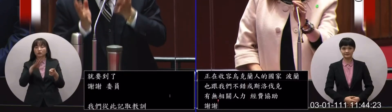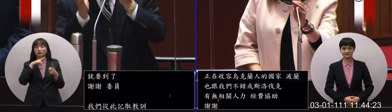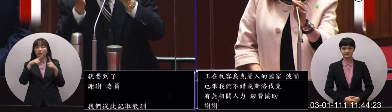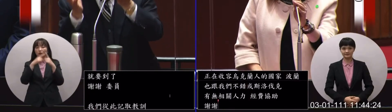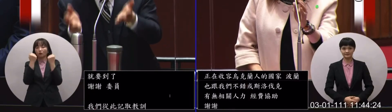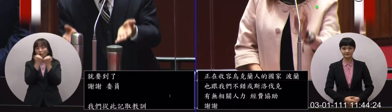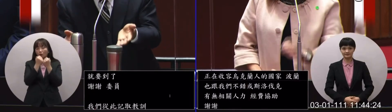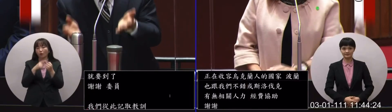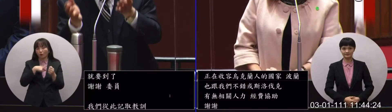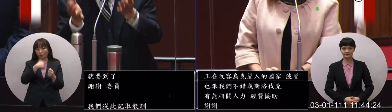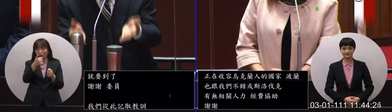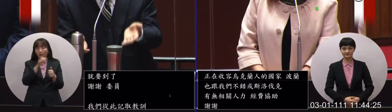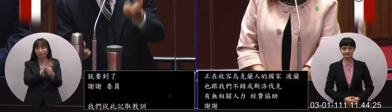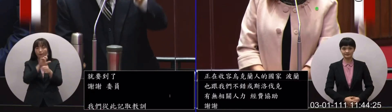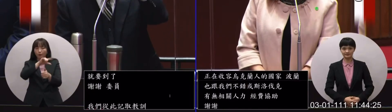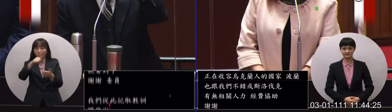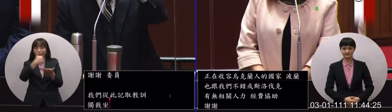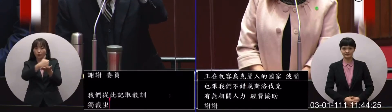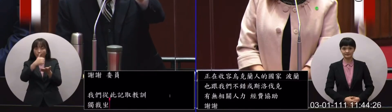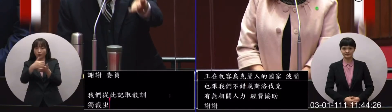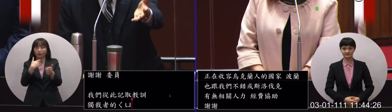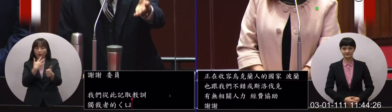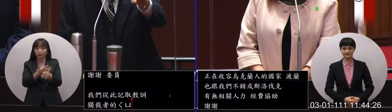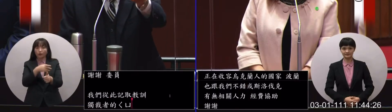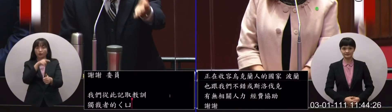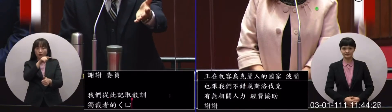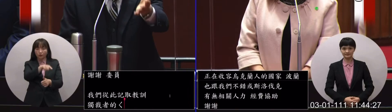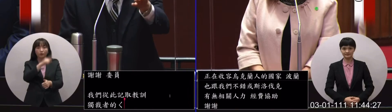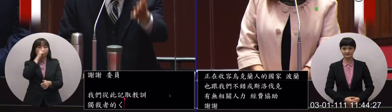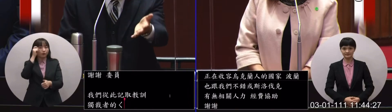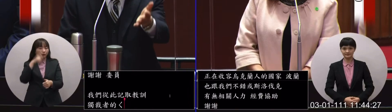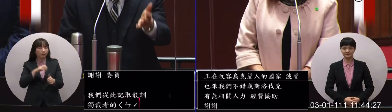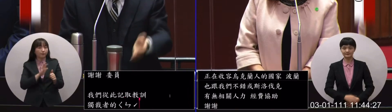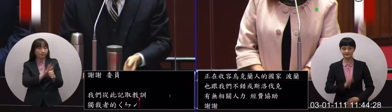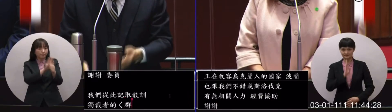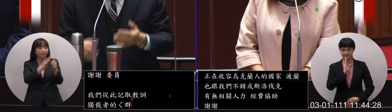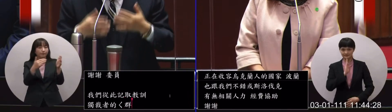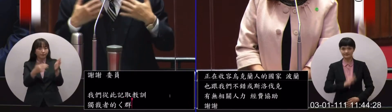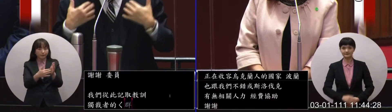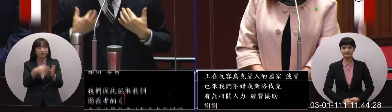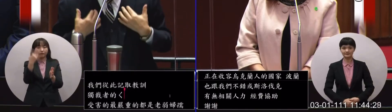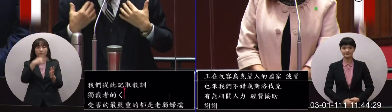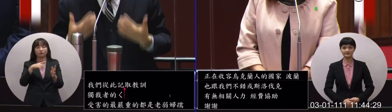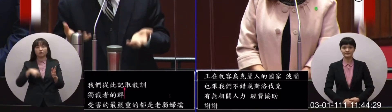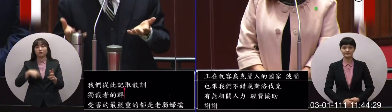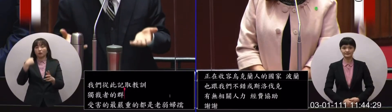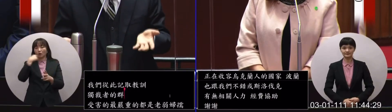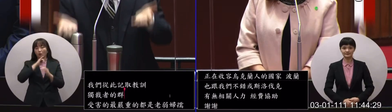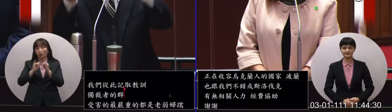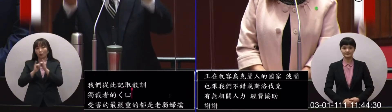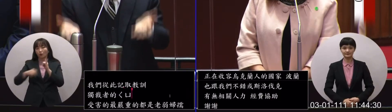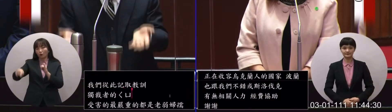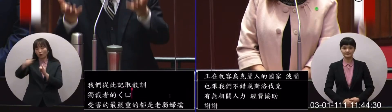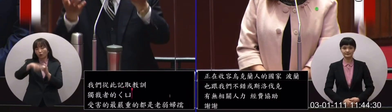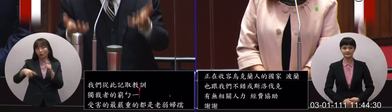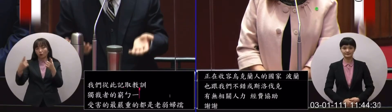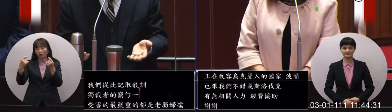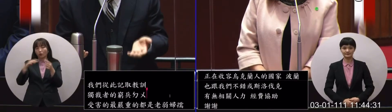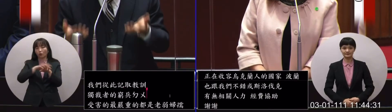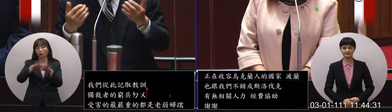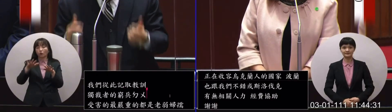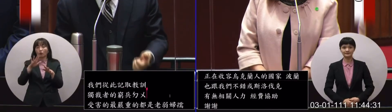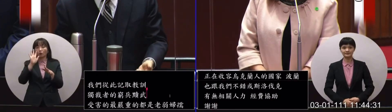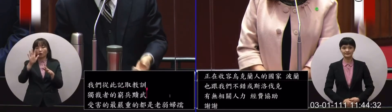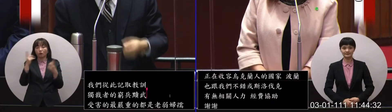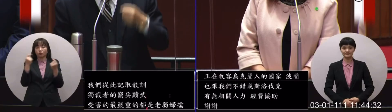道物资相关给这个乌克兰外，对于我们民间也有大家非